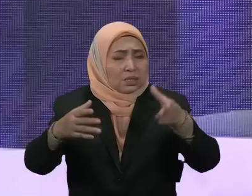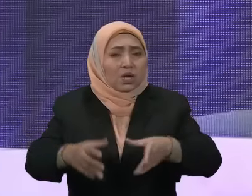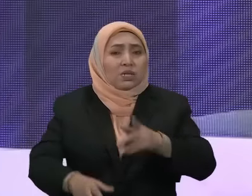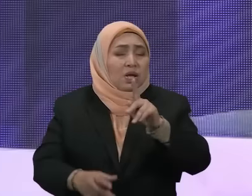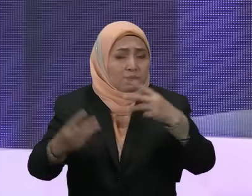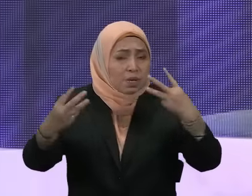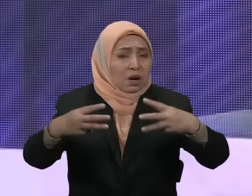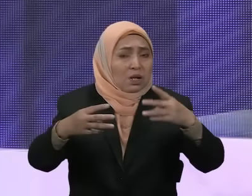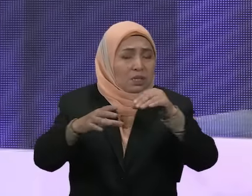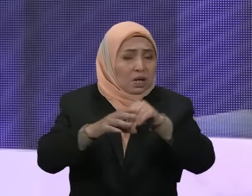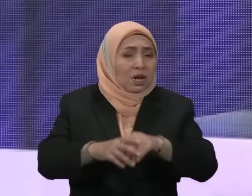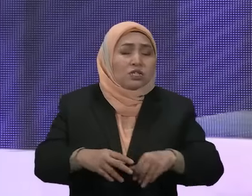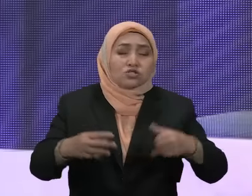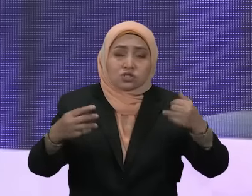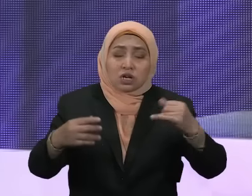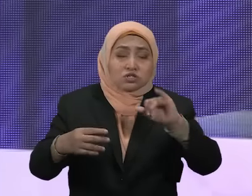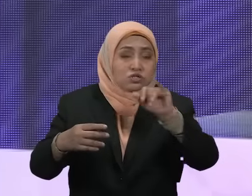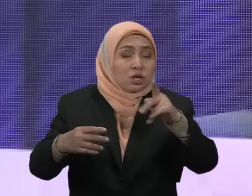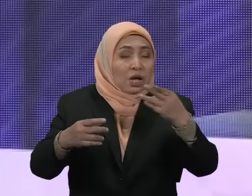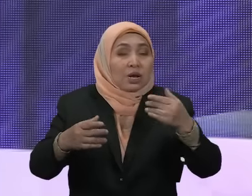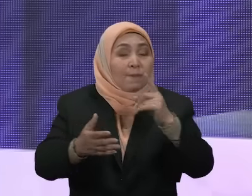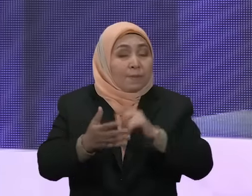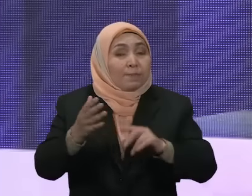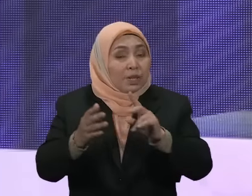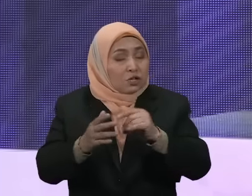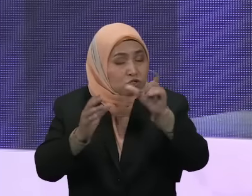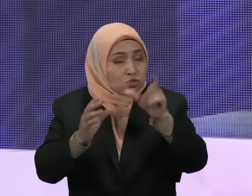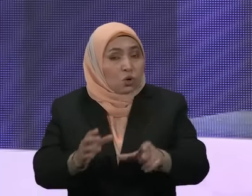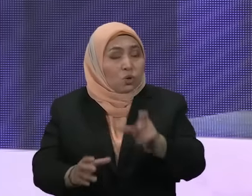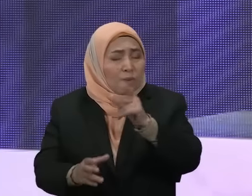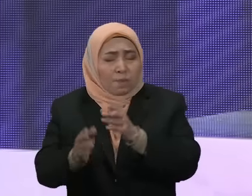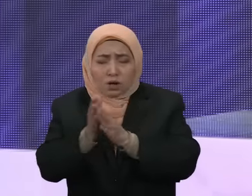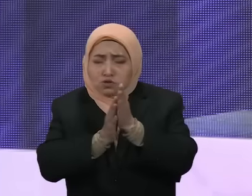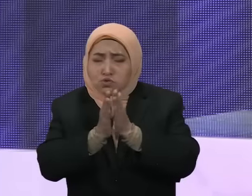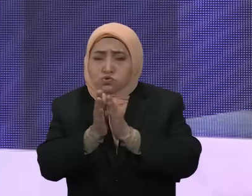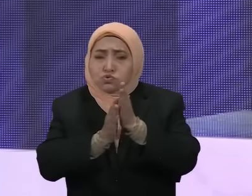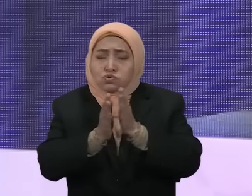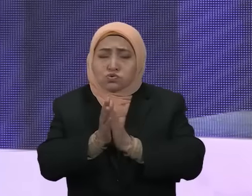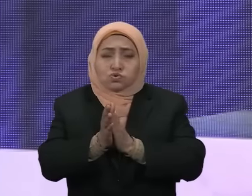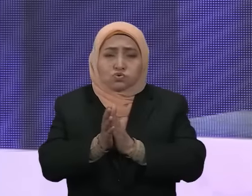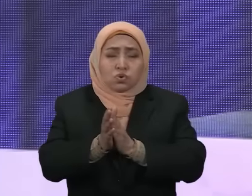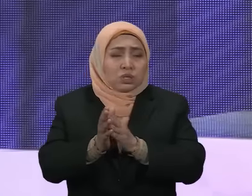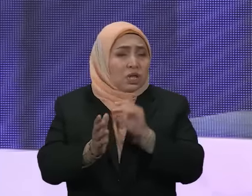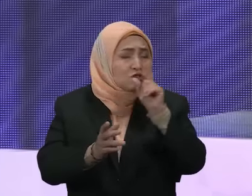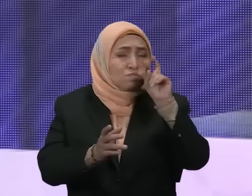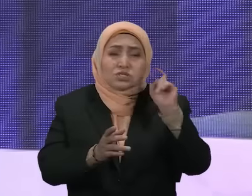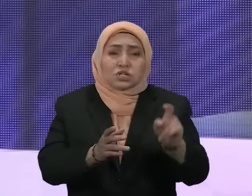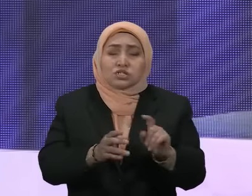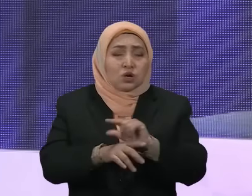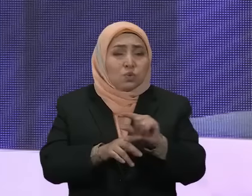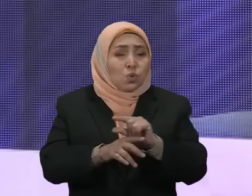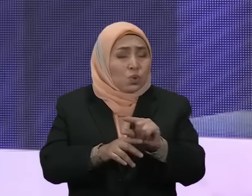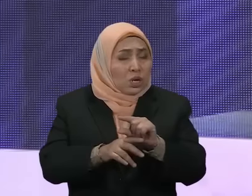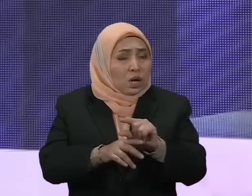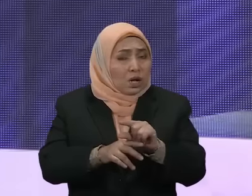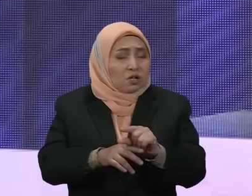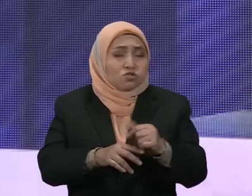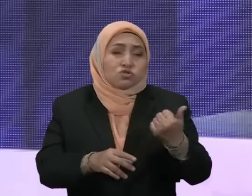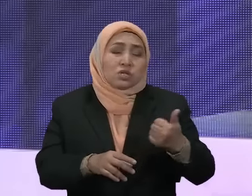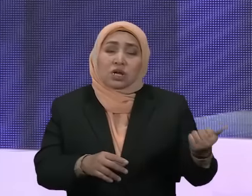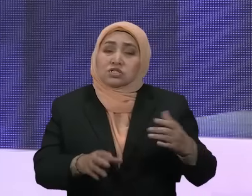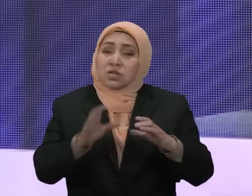dalam Al-Quran. Jihad ini adalah apabila seseorang itu bersungguh-sungguh, tak semestinya guna senjata. Dia bersungguh-sungguh